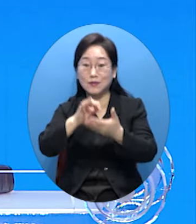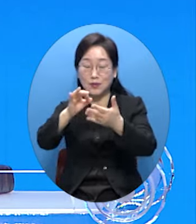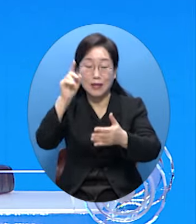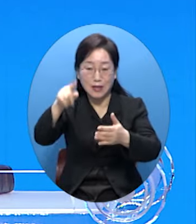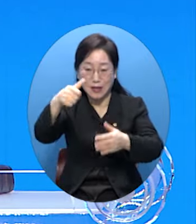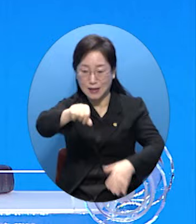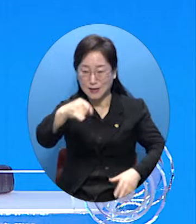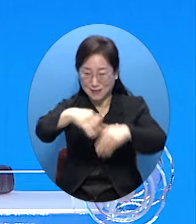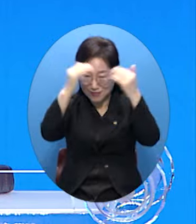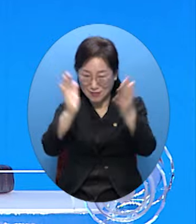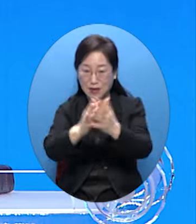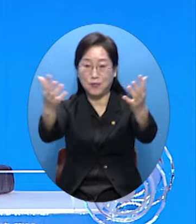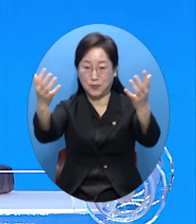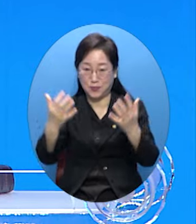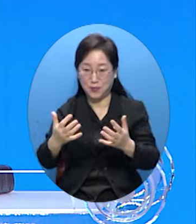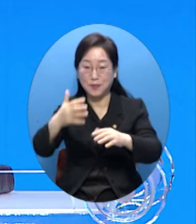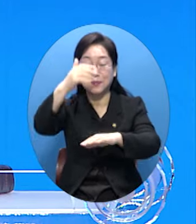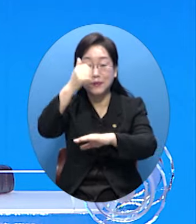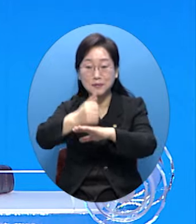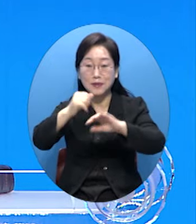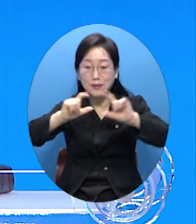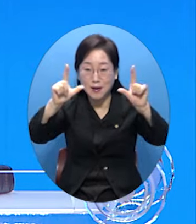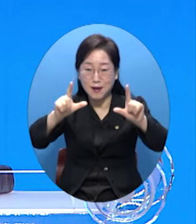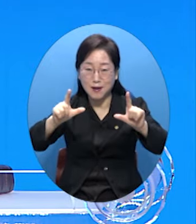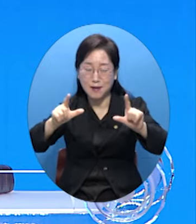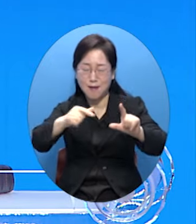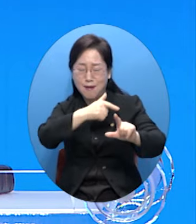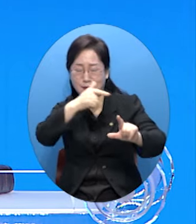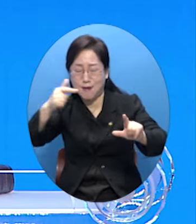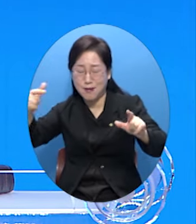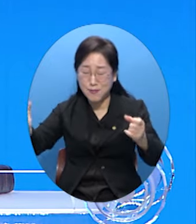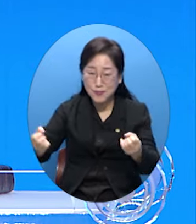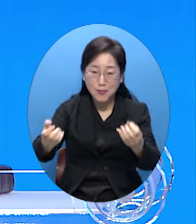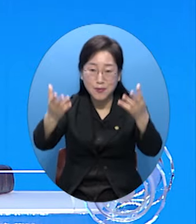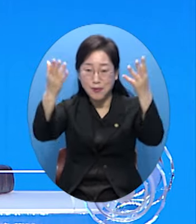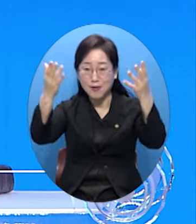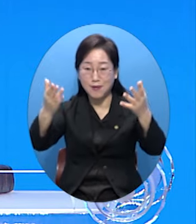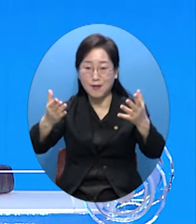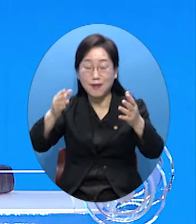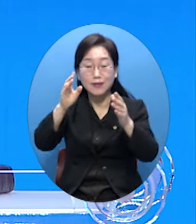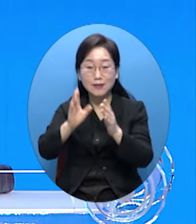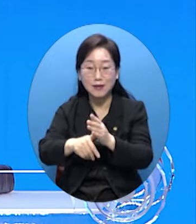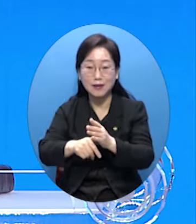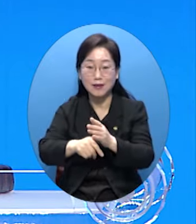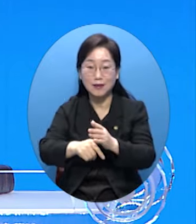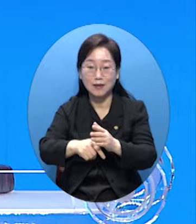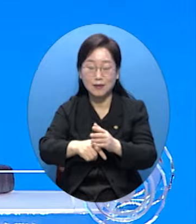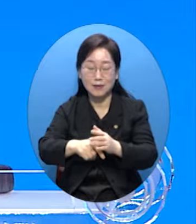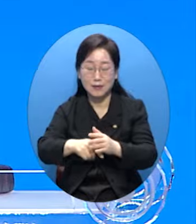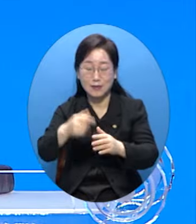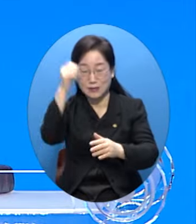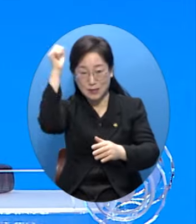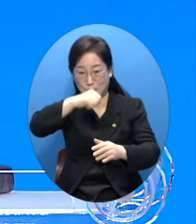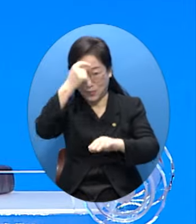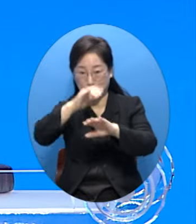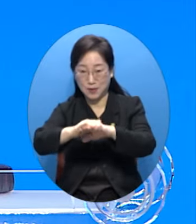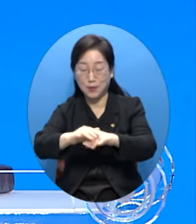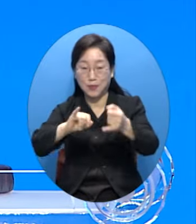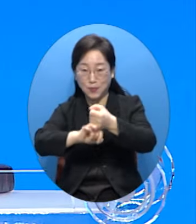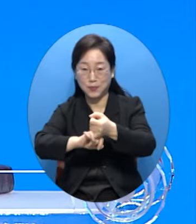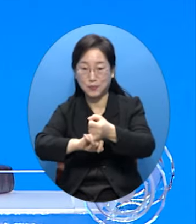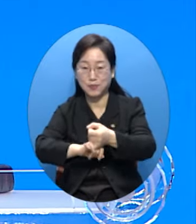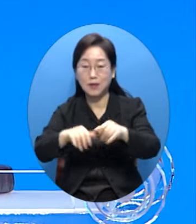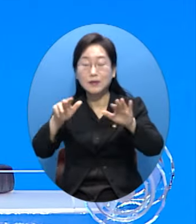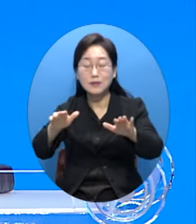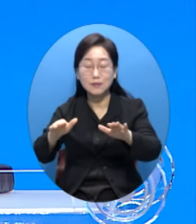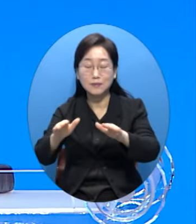다 데리고 나오셔서 마지막 날 피날레 명절권의 그날인데 내일 새벽성에 참여해 주시길 바라고 지금 이 시간